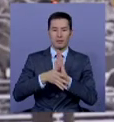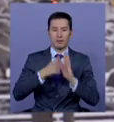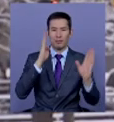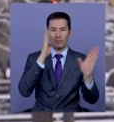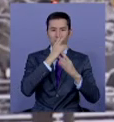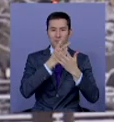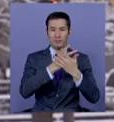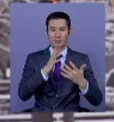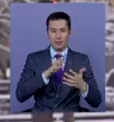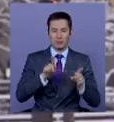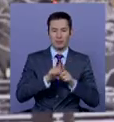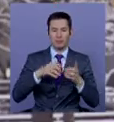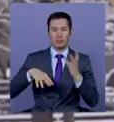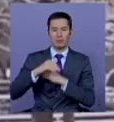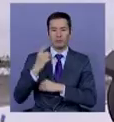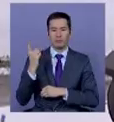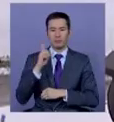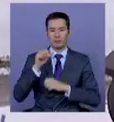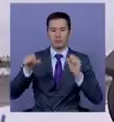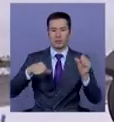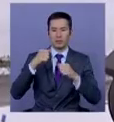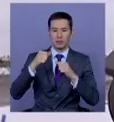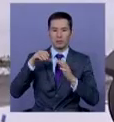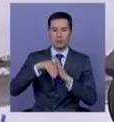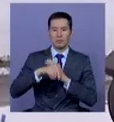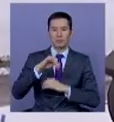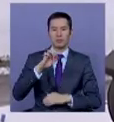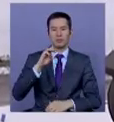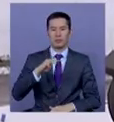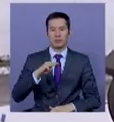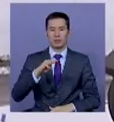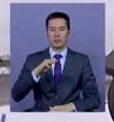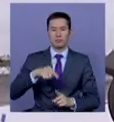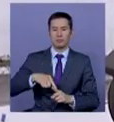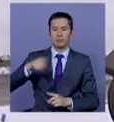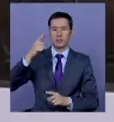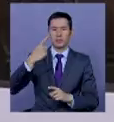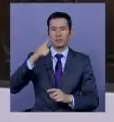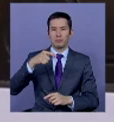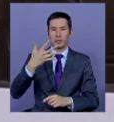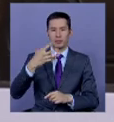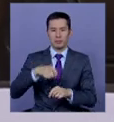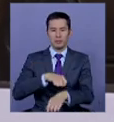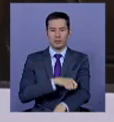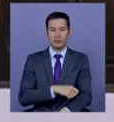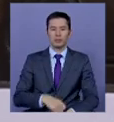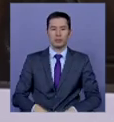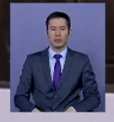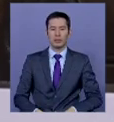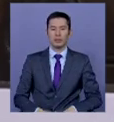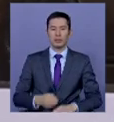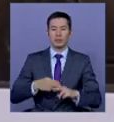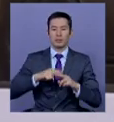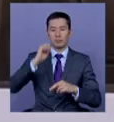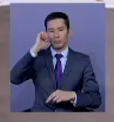мінезіне мінсіз төтеп беретін қоладан жасалып, астына гранит төселген. Мүсіннің биіктігі 1,5 метр, ұзындығы 3 метрге жуықтайды.